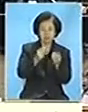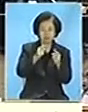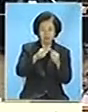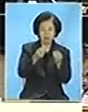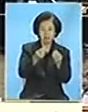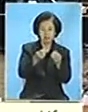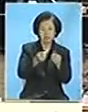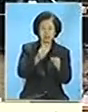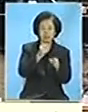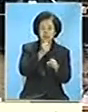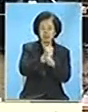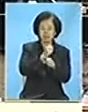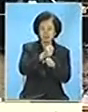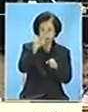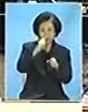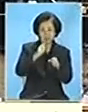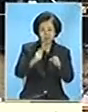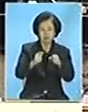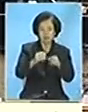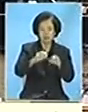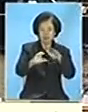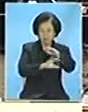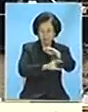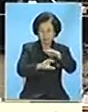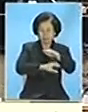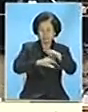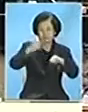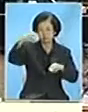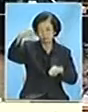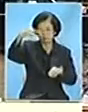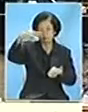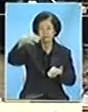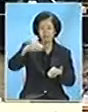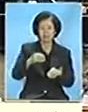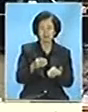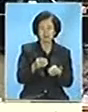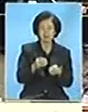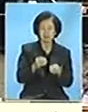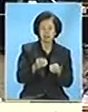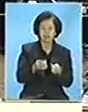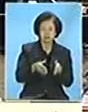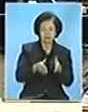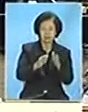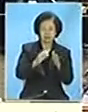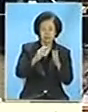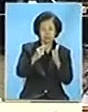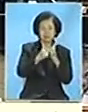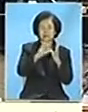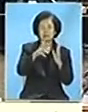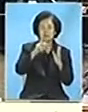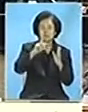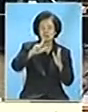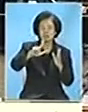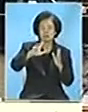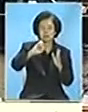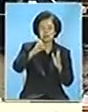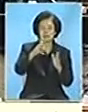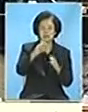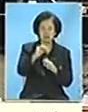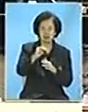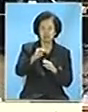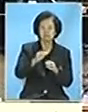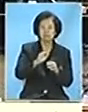จการขนส่งมวลชนโครงการรถไฟฟ้ามหานครสายเฉลิมราชมงคลในท้องที่เขตห้วย